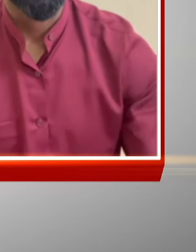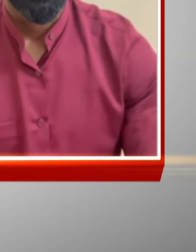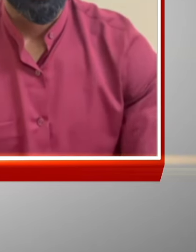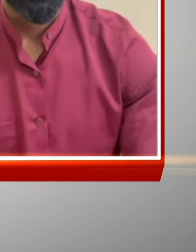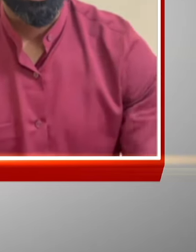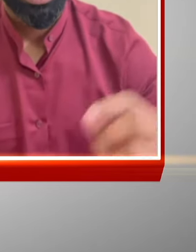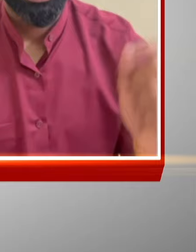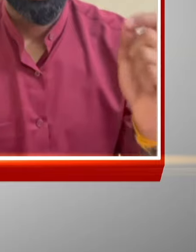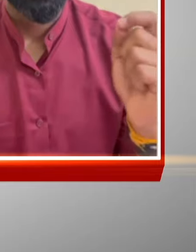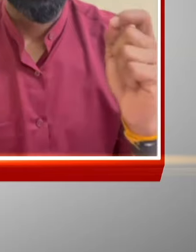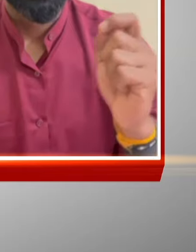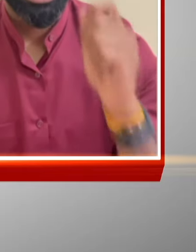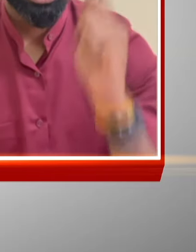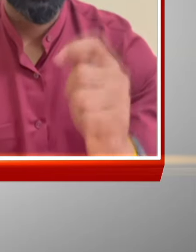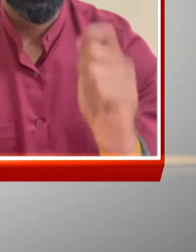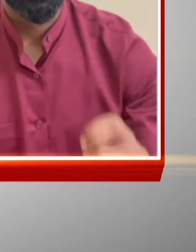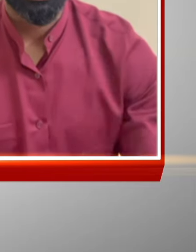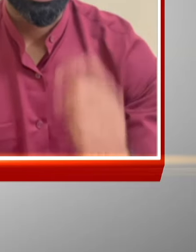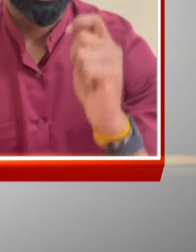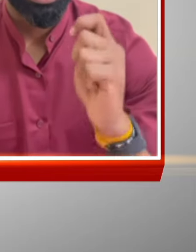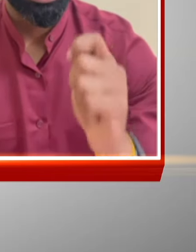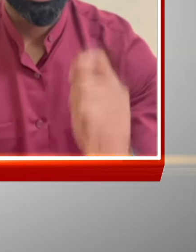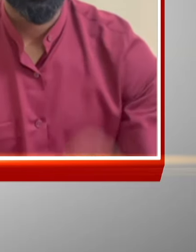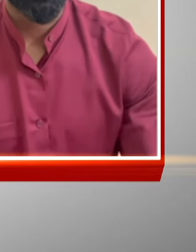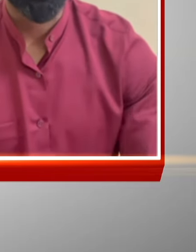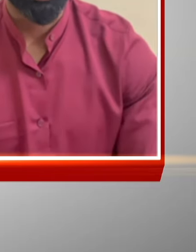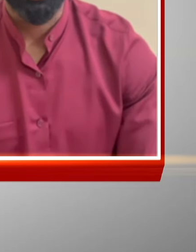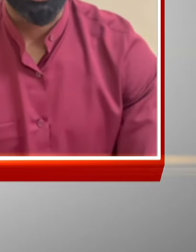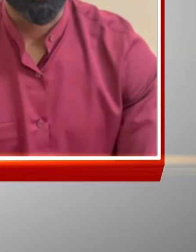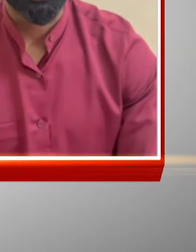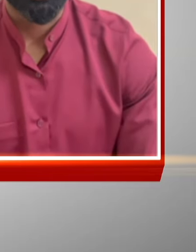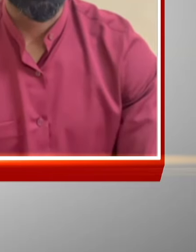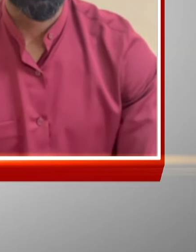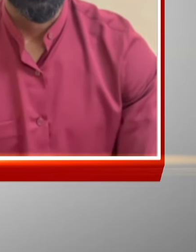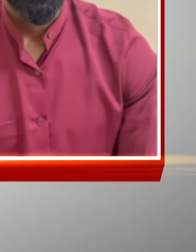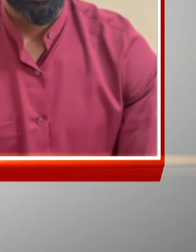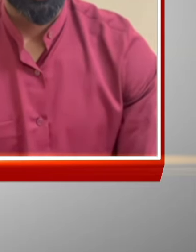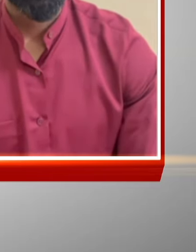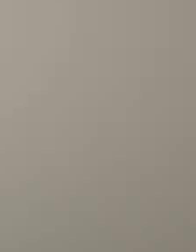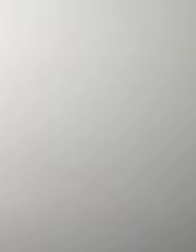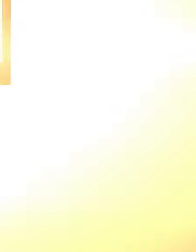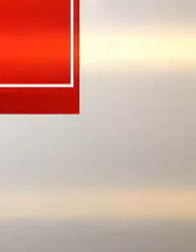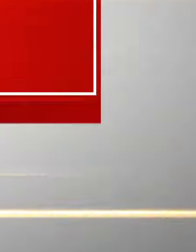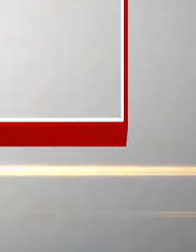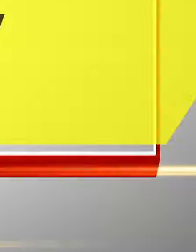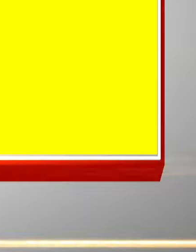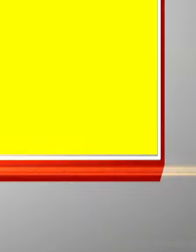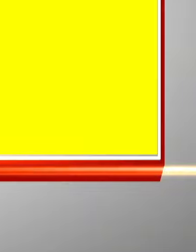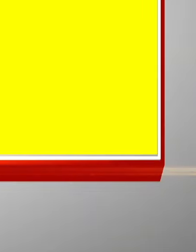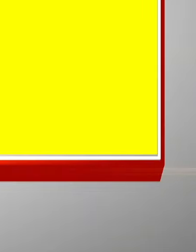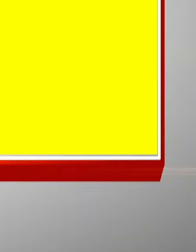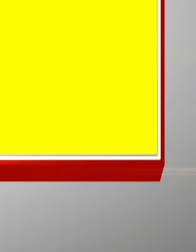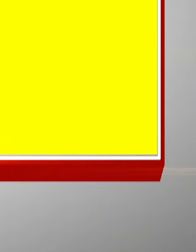ഹോക്കി അസോസിയേഷന്റെ വീഴ്ചയാണ്. താൻ ഒറ്റക്കെടുത്താൽ കേരള ഹോക്കി പൊങ്ങില്ല. തനിക്ക് പറ്റുന്നതിന്റെ പരമാവധി താൻ ചെയ്തിട്ടുണ്ട്. താൻ ഒരു സ്റ്റെപ്പ് വയ്ക്കുമ്പോൾ രണ്ട്